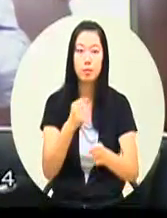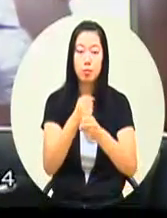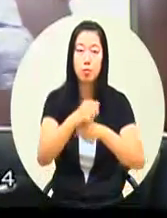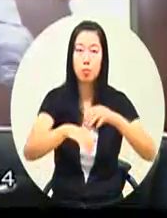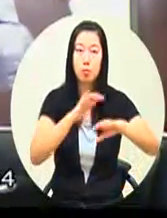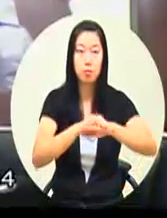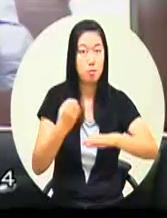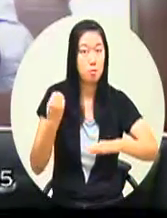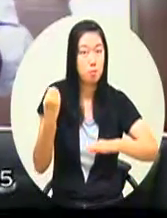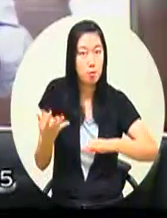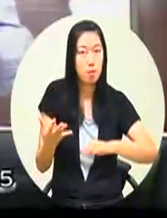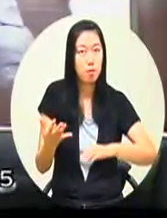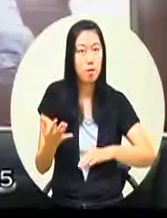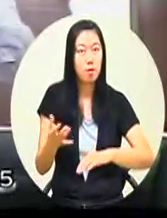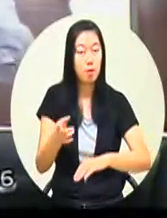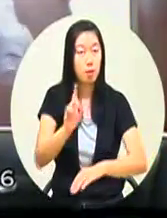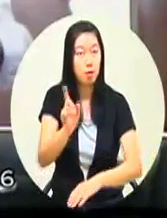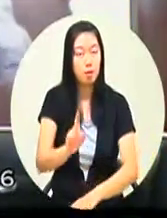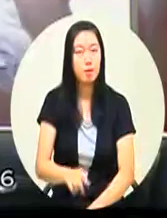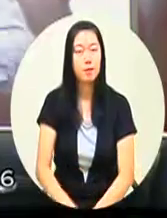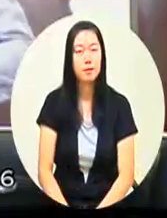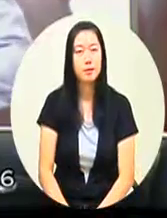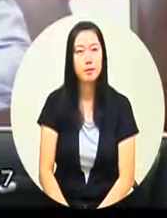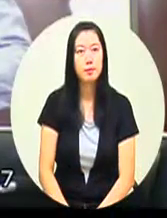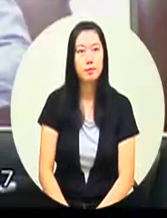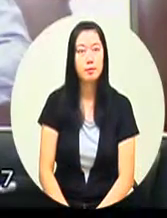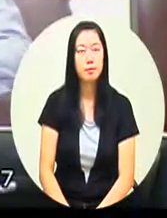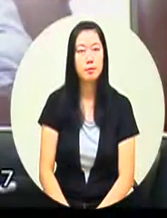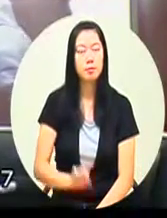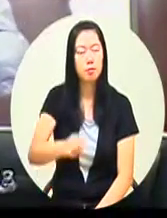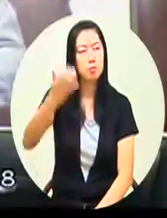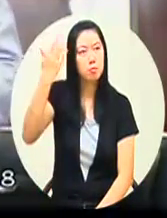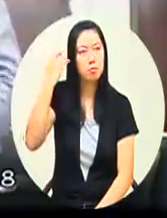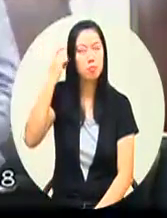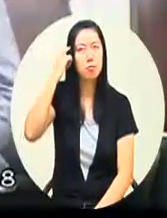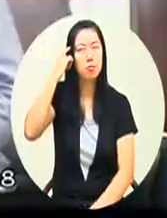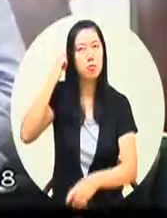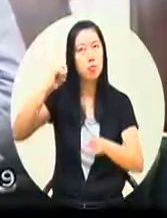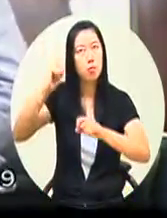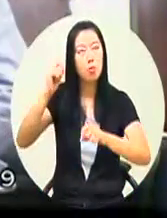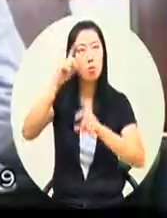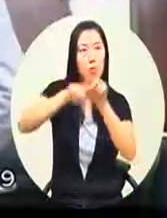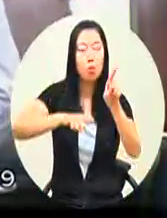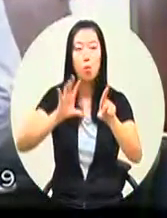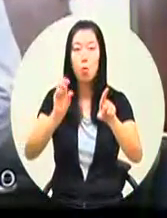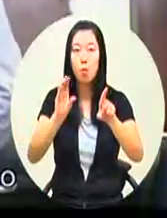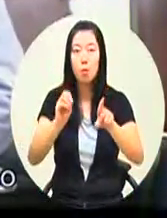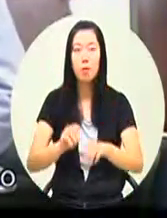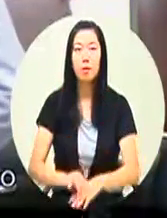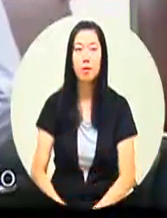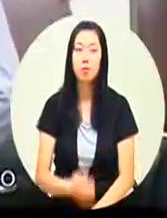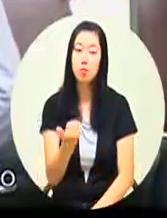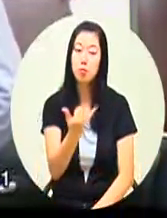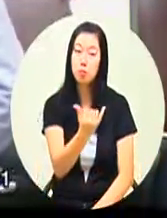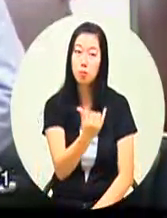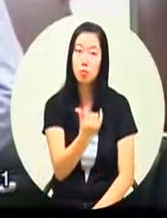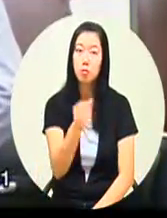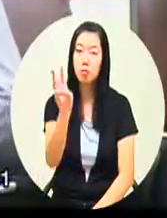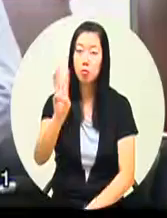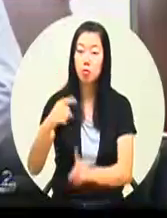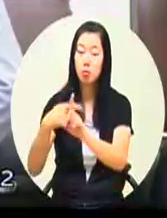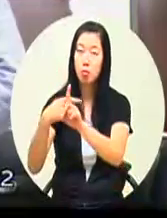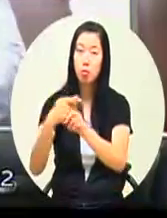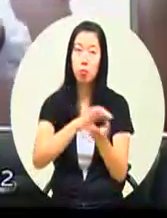个新的一期的啊，跟预期有没有什么差异？根本好个好外啊，水质干净度